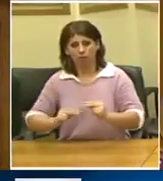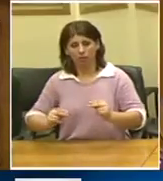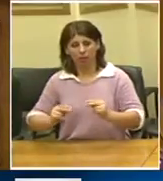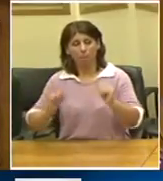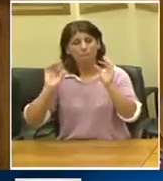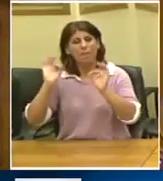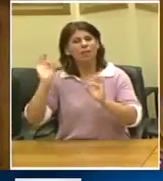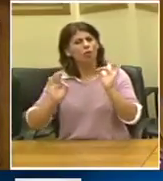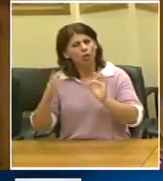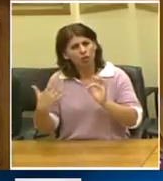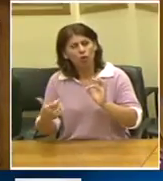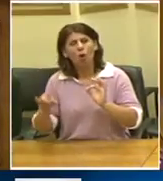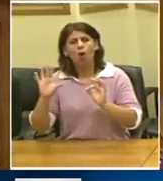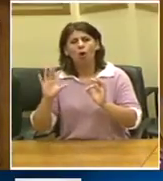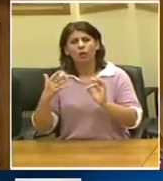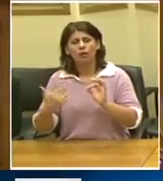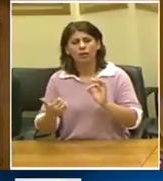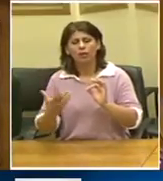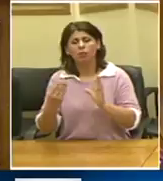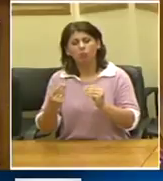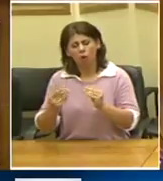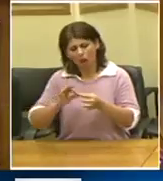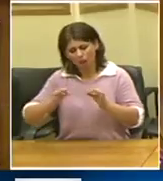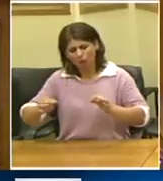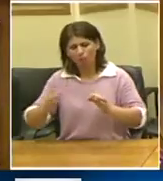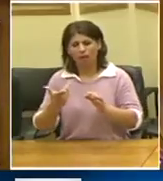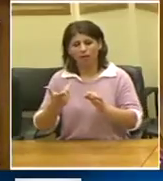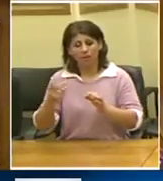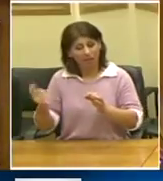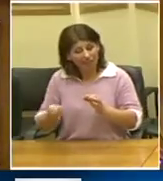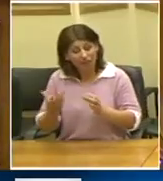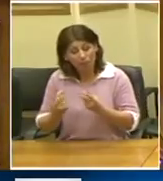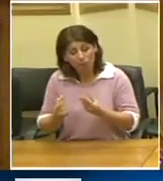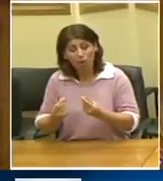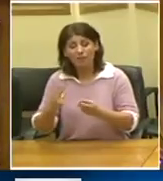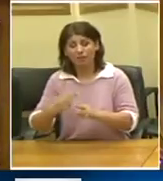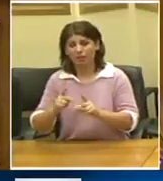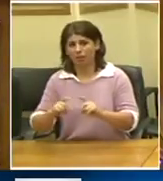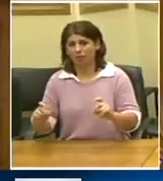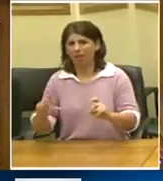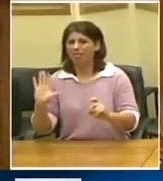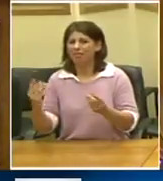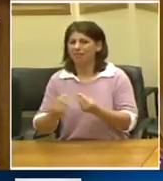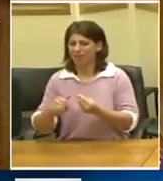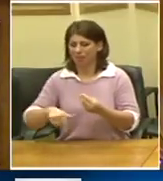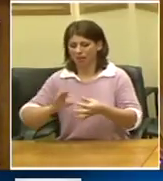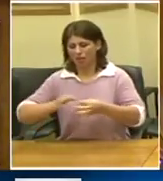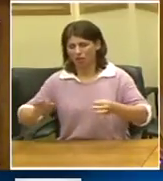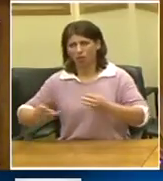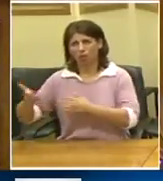ζήτημα υφίσταται εδώ και πάνω από έναν αιώνα με πολλές πτυχές και γεγονότα μεγάλης σημασίας. Δεν νομίζω ότι είναι δόκιμο σήμερα εγώ να κάνω ιστορική